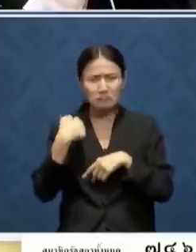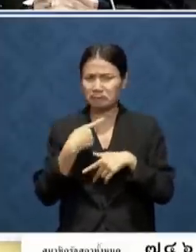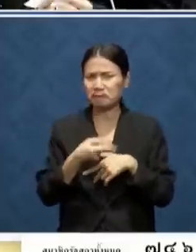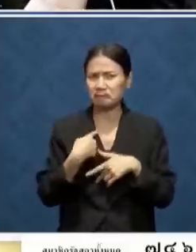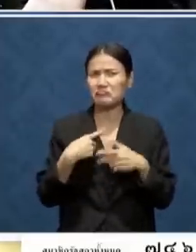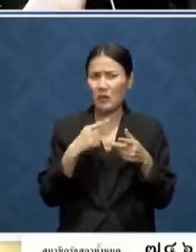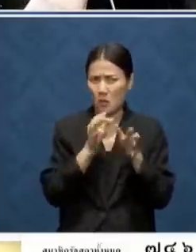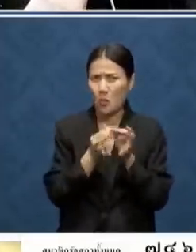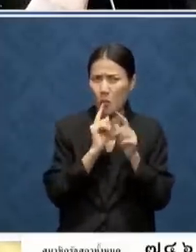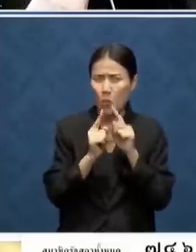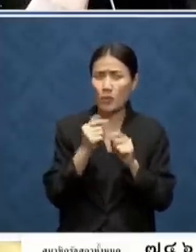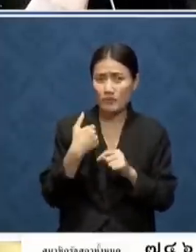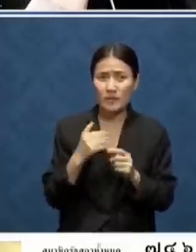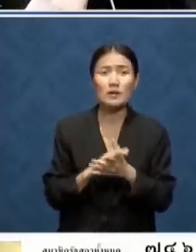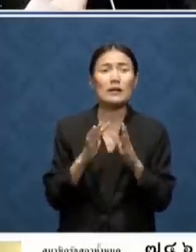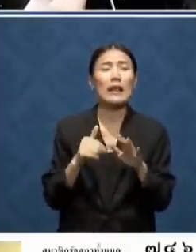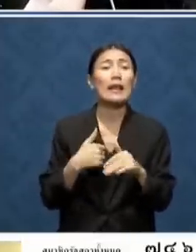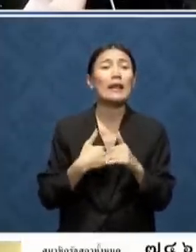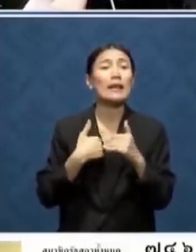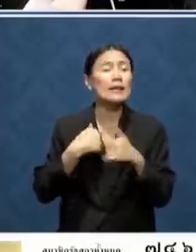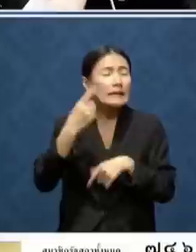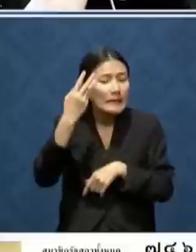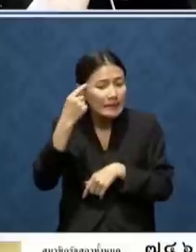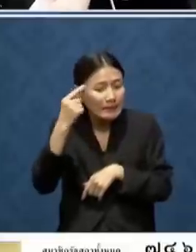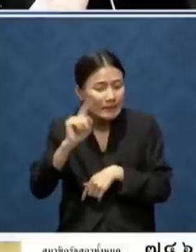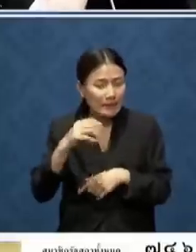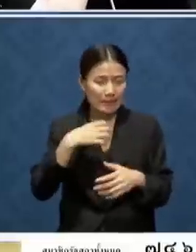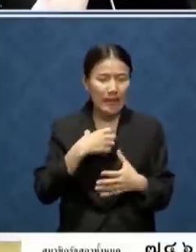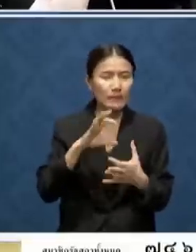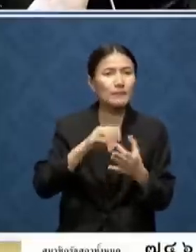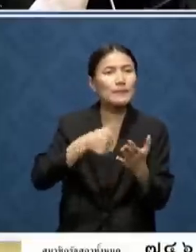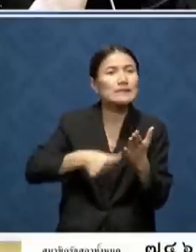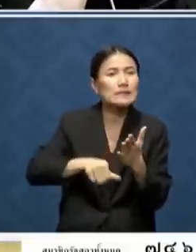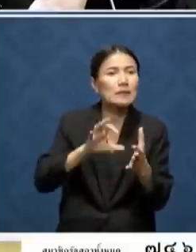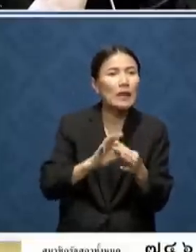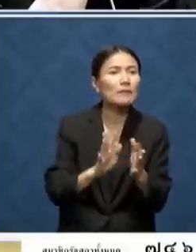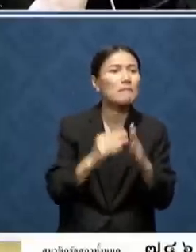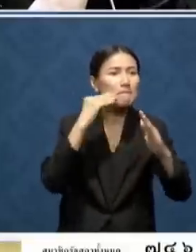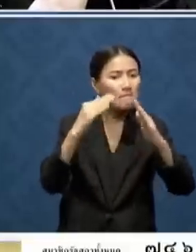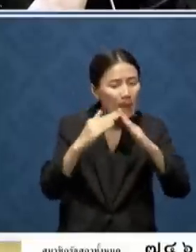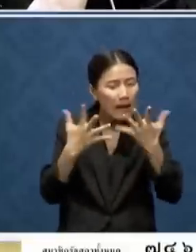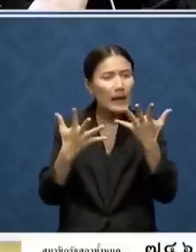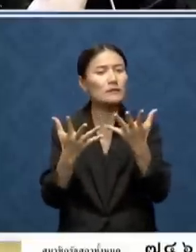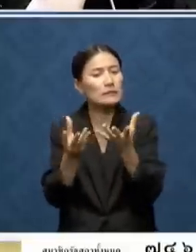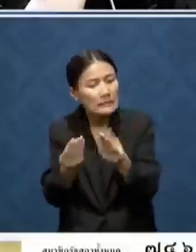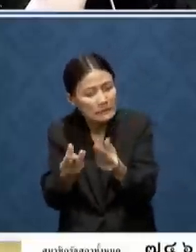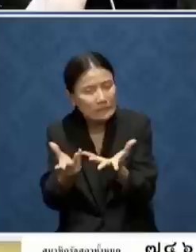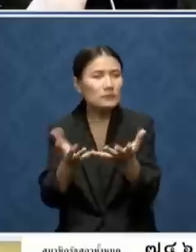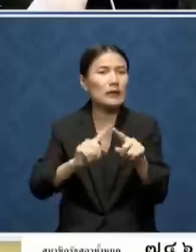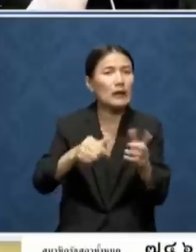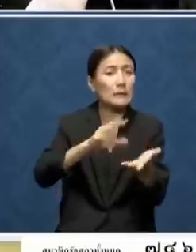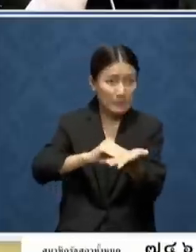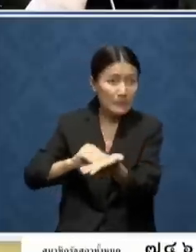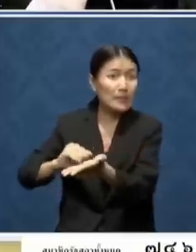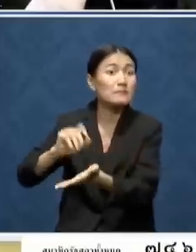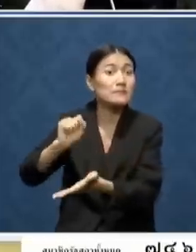แล้วก็ยังสนับสนุนแนวคิดที่จะจัดเก็บภาษีทรัพย์สินภาษีมรดกอีกด้วยคำถามก็คือว่าท่านยังคงคิดแบบเดิมไ